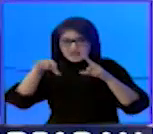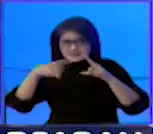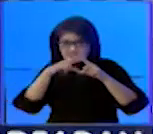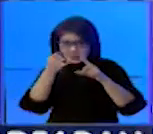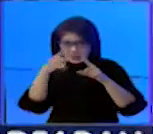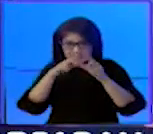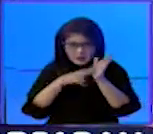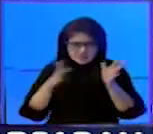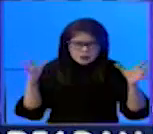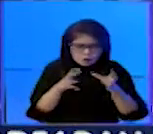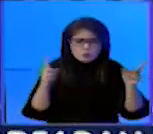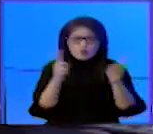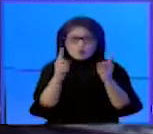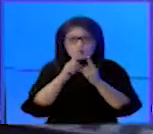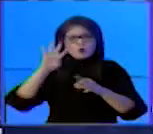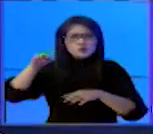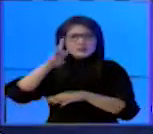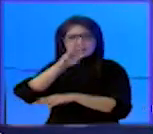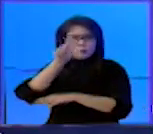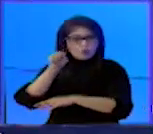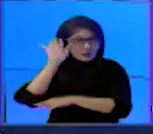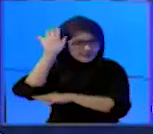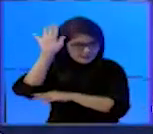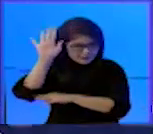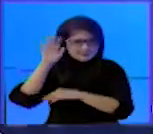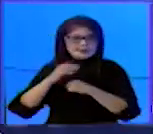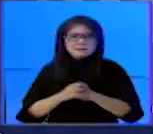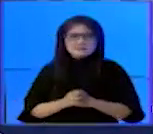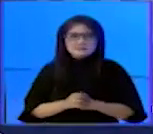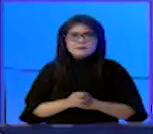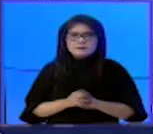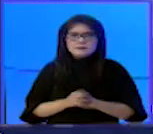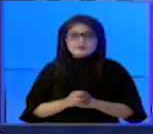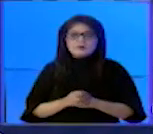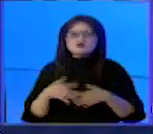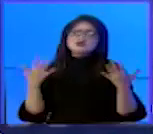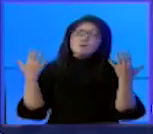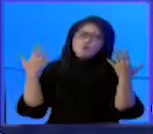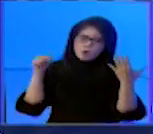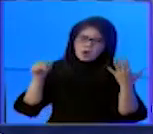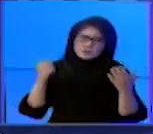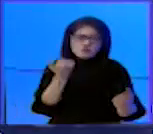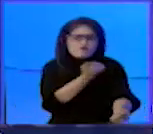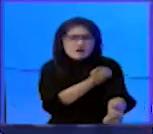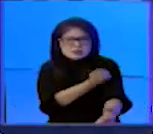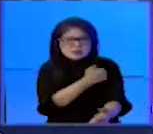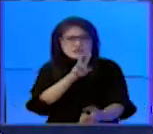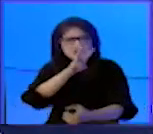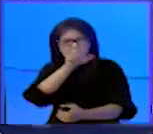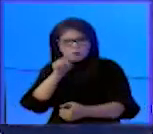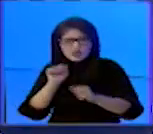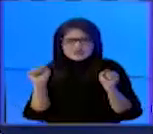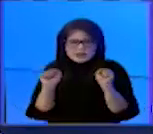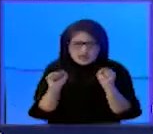dari Bapak Presiden, usahakan vaksin ini cepat ada. Kalau bisa 3 bulan, kita bilang nggak bisa